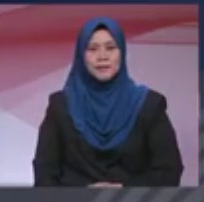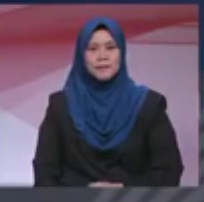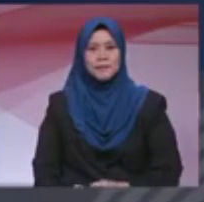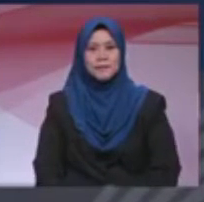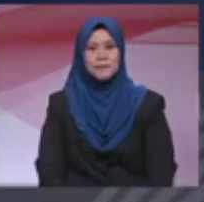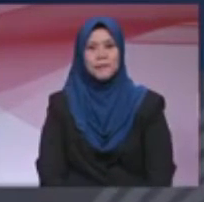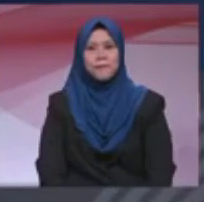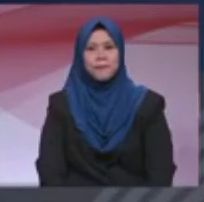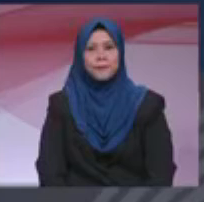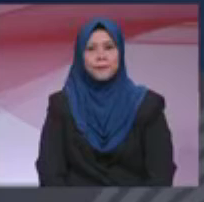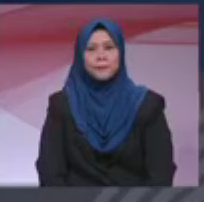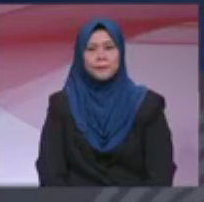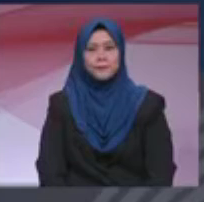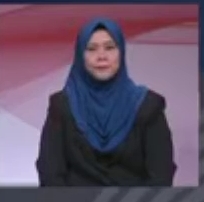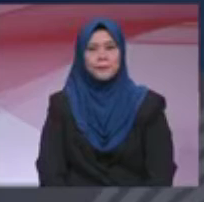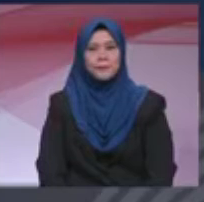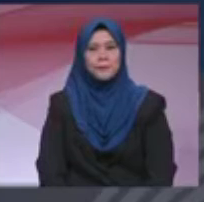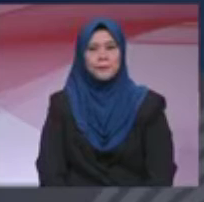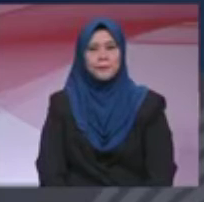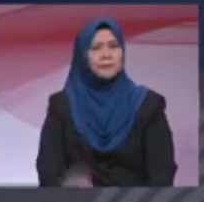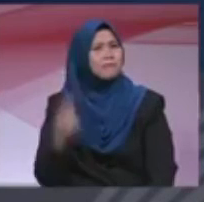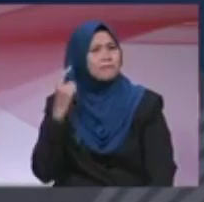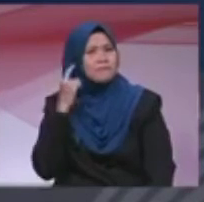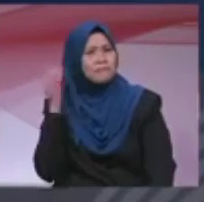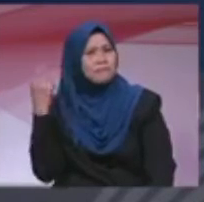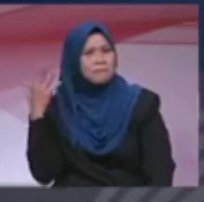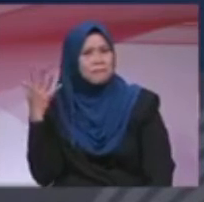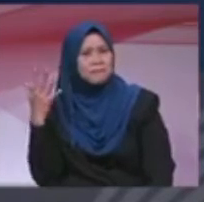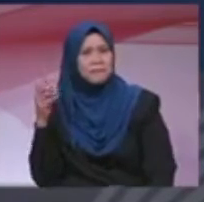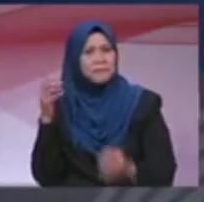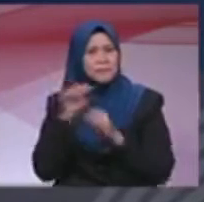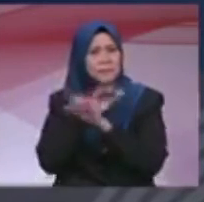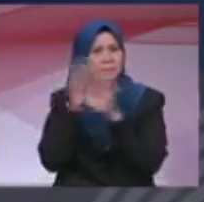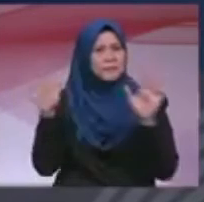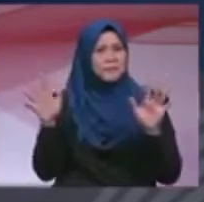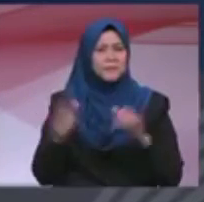Okey. Tak jelas, tak buka mic.